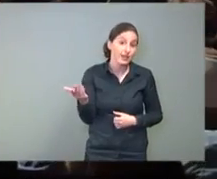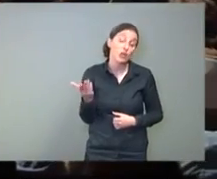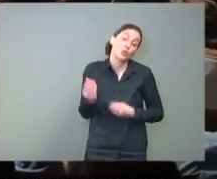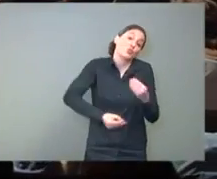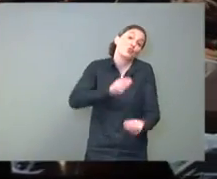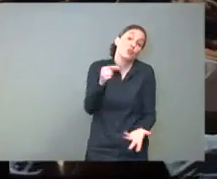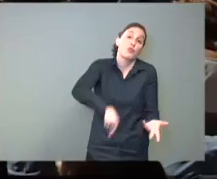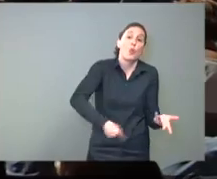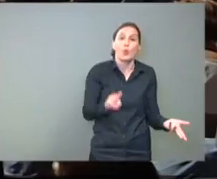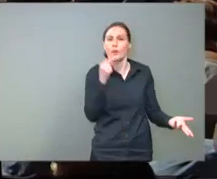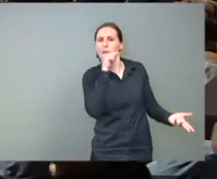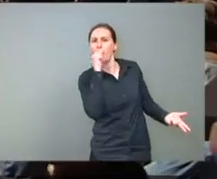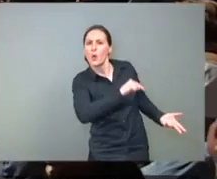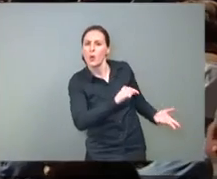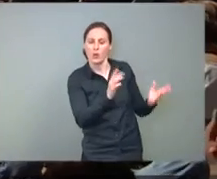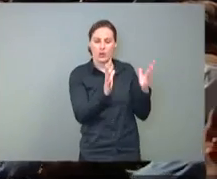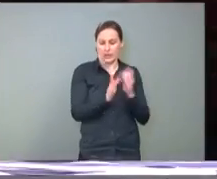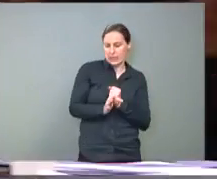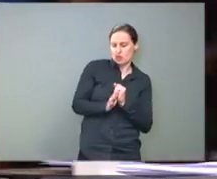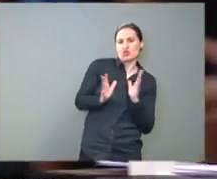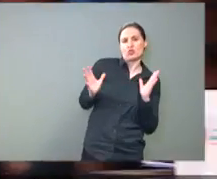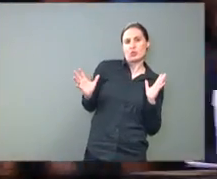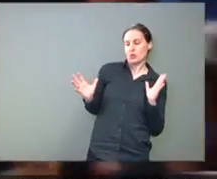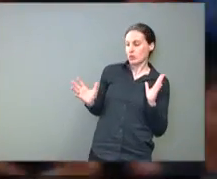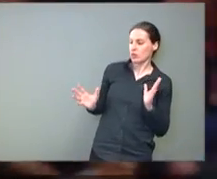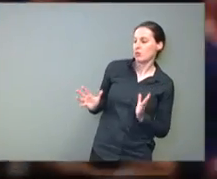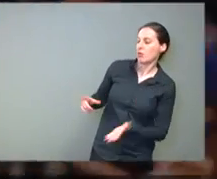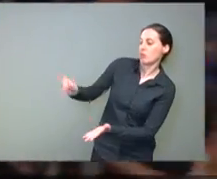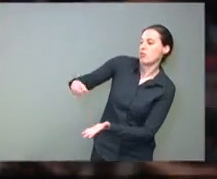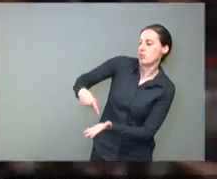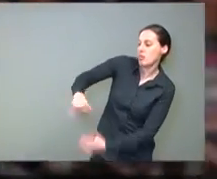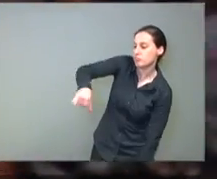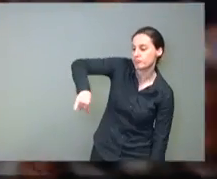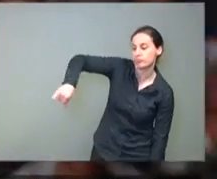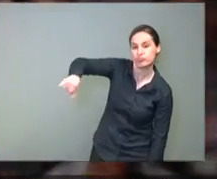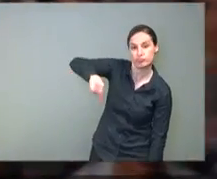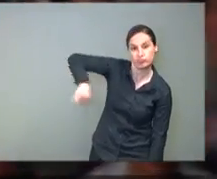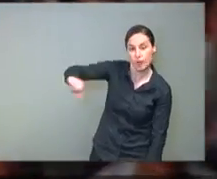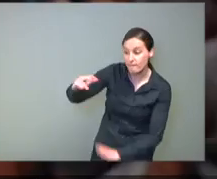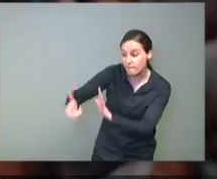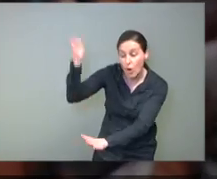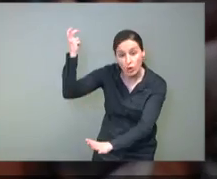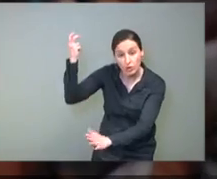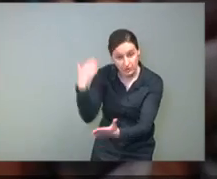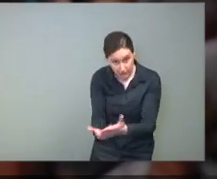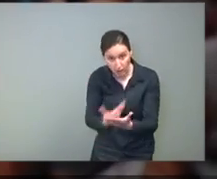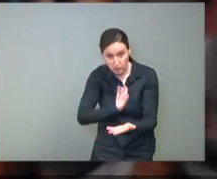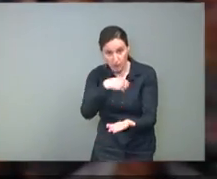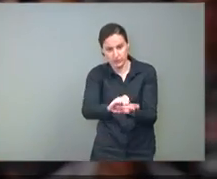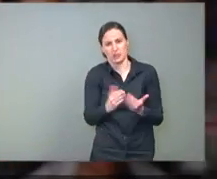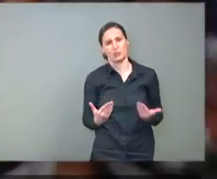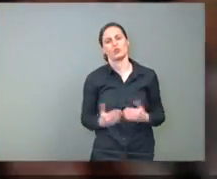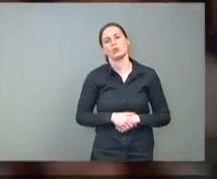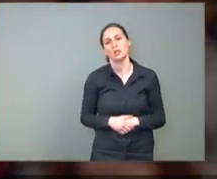trichant, en exploitant, en volant. C'est ça le capitalisme de notre époque. Et dans la caverne des